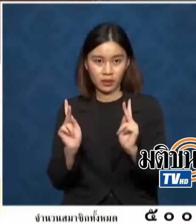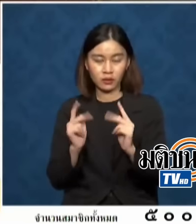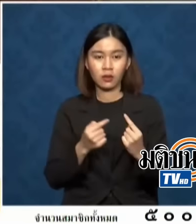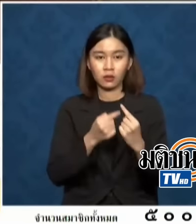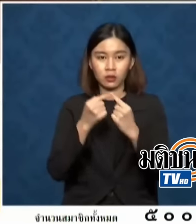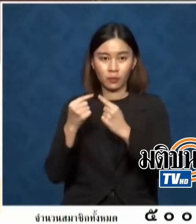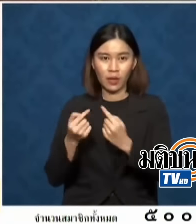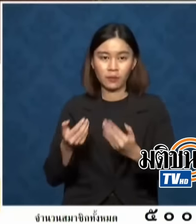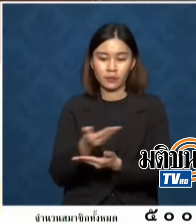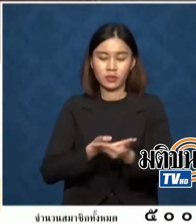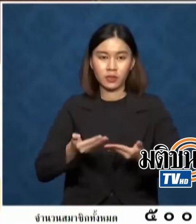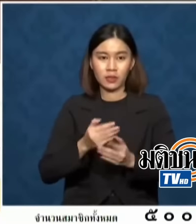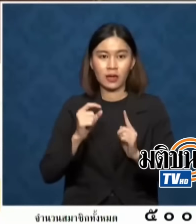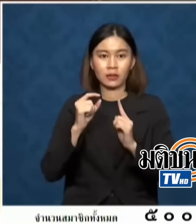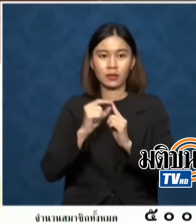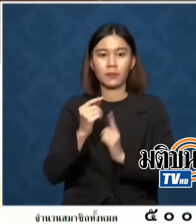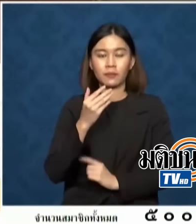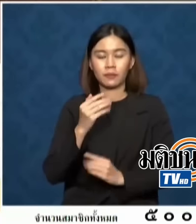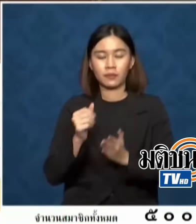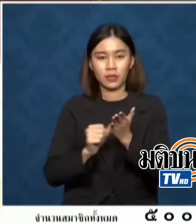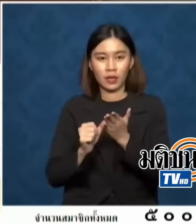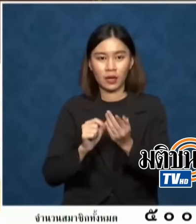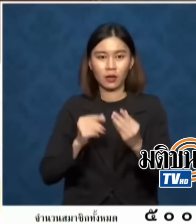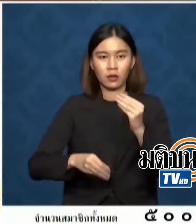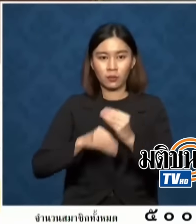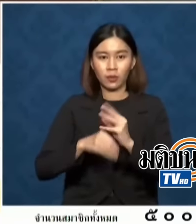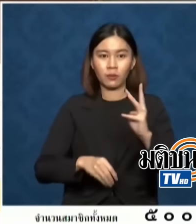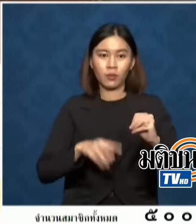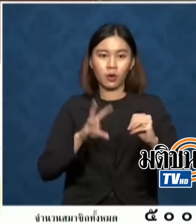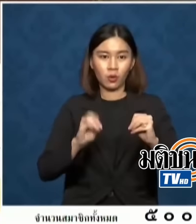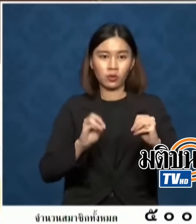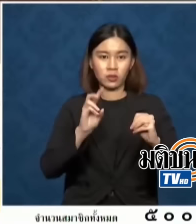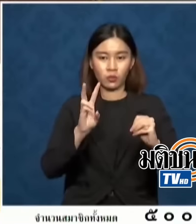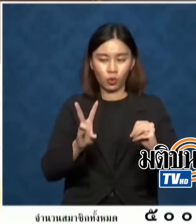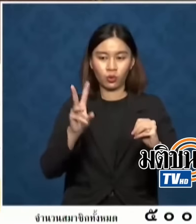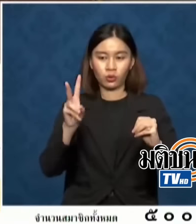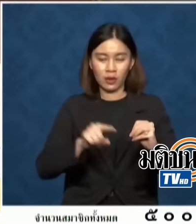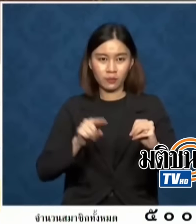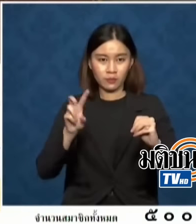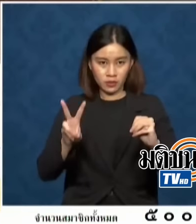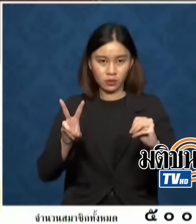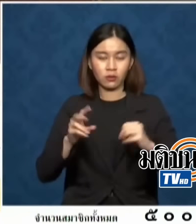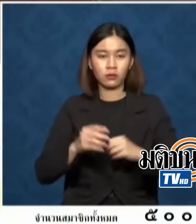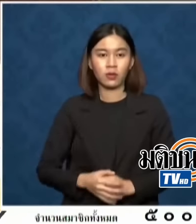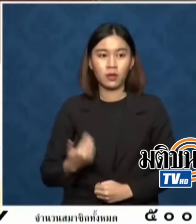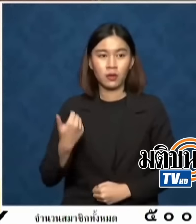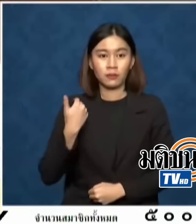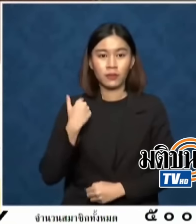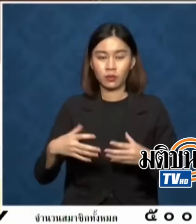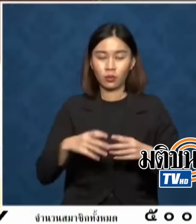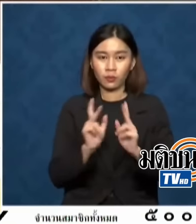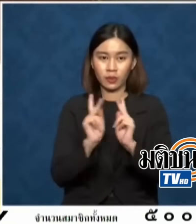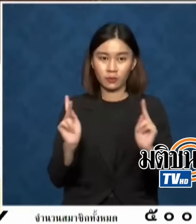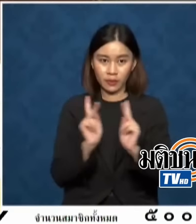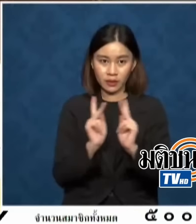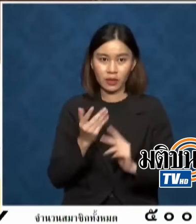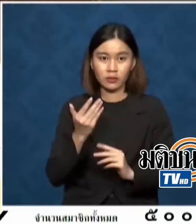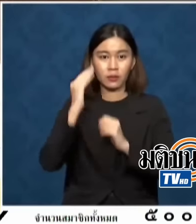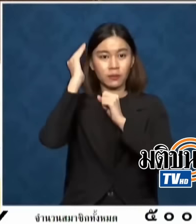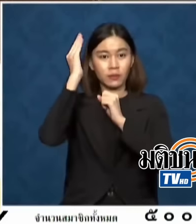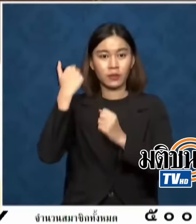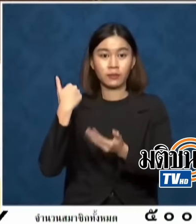ต่อไปเป็นการพิจารณาคำสงวนความเห็นขอเพิ่มมาตรา66ทับ2นะครับมีกรรมการจะอ